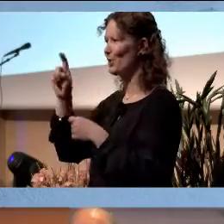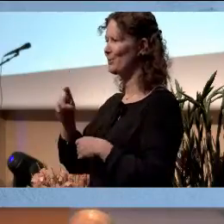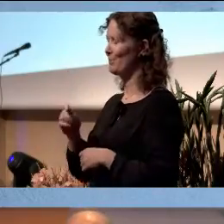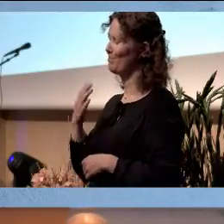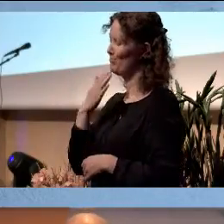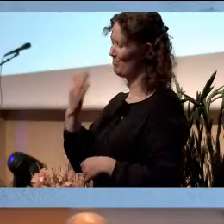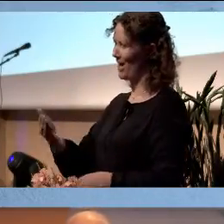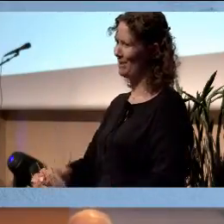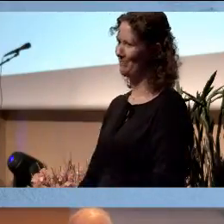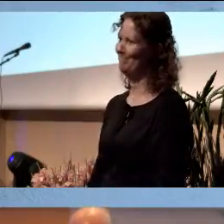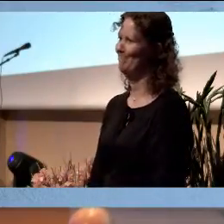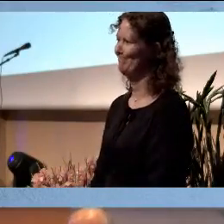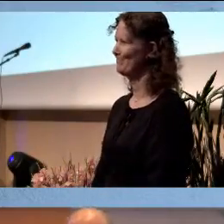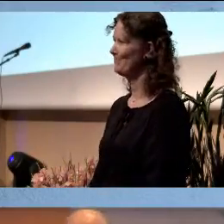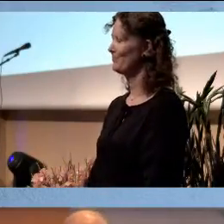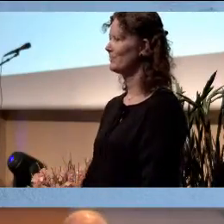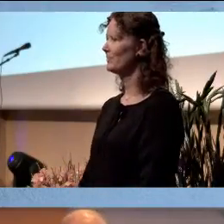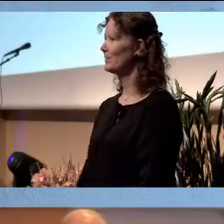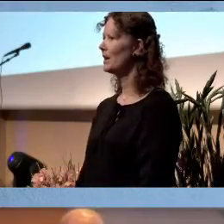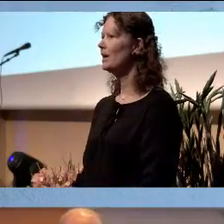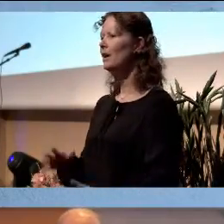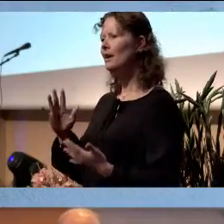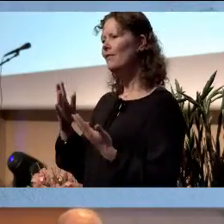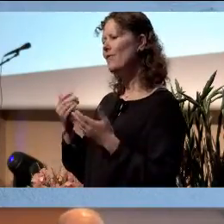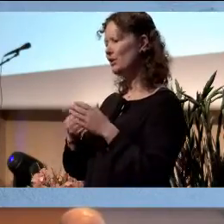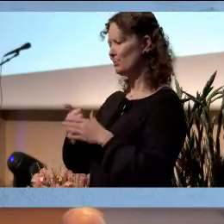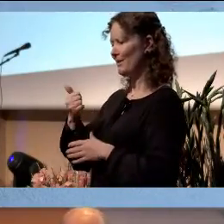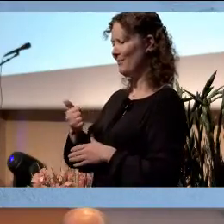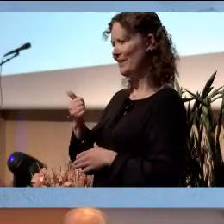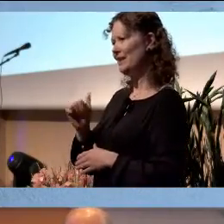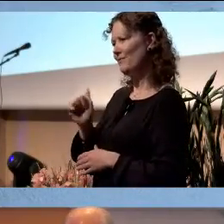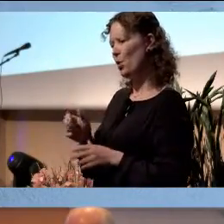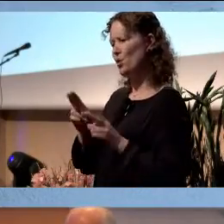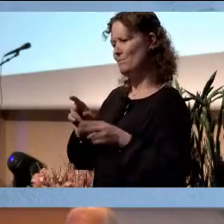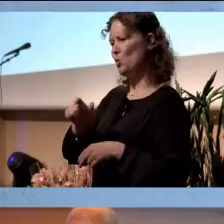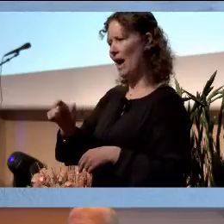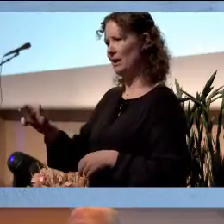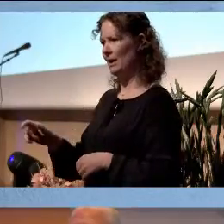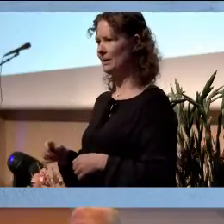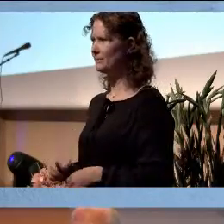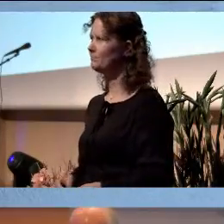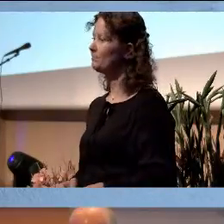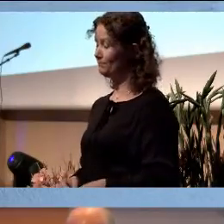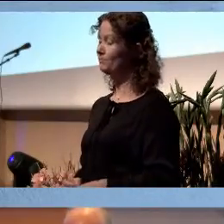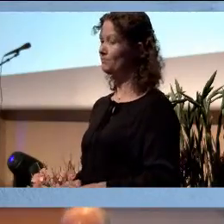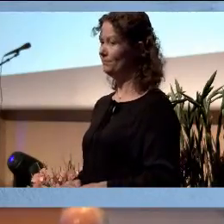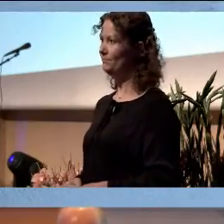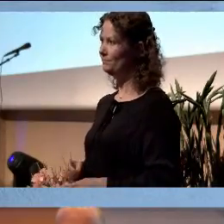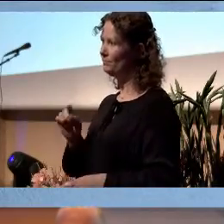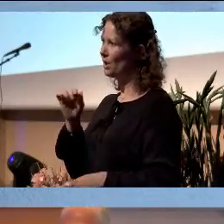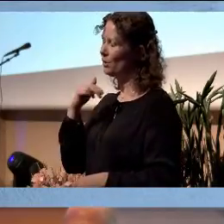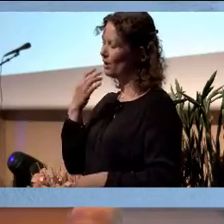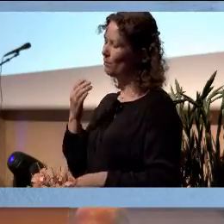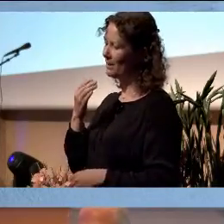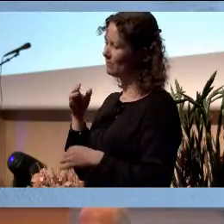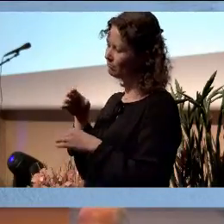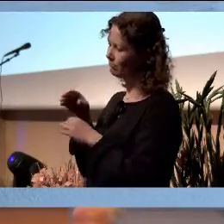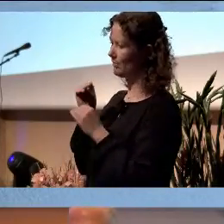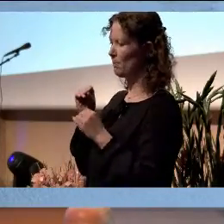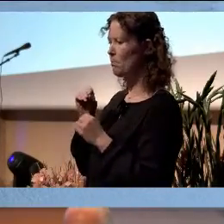bra. Hva det som viktig for brukerne? Jo, det å bli tatt på